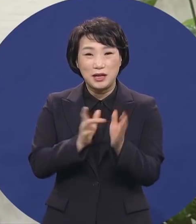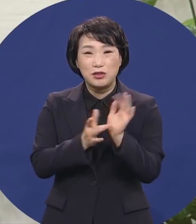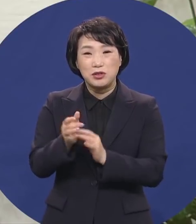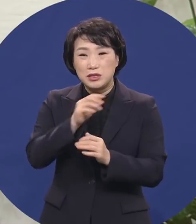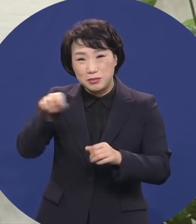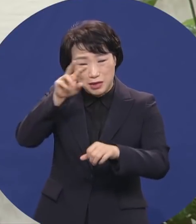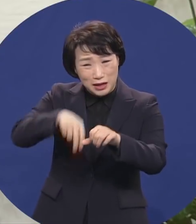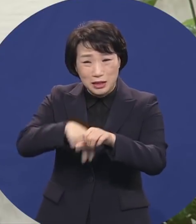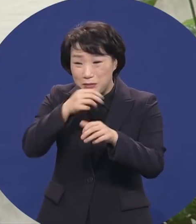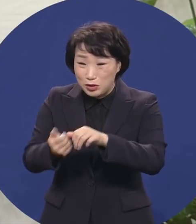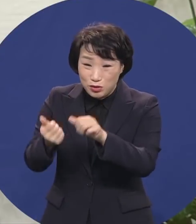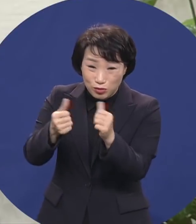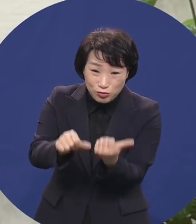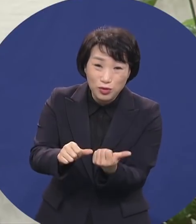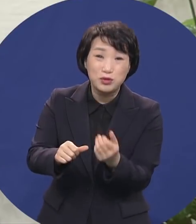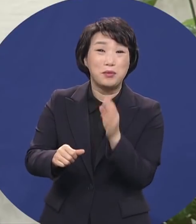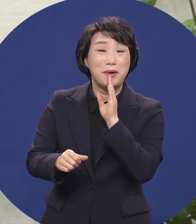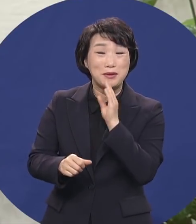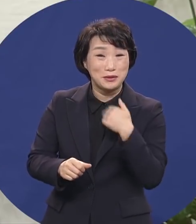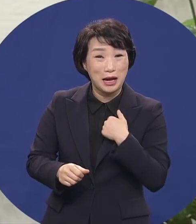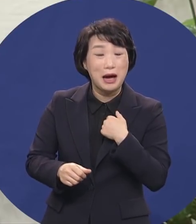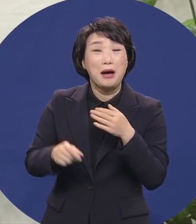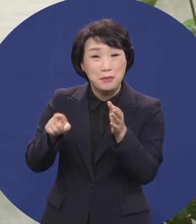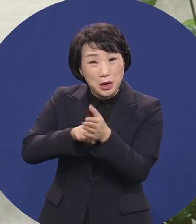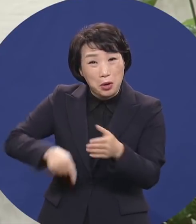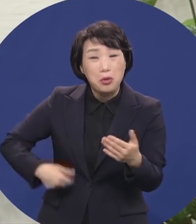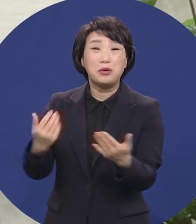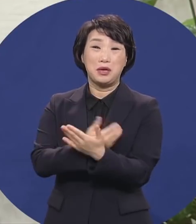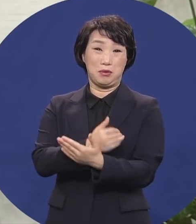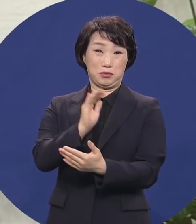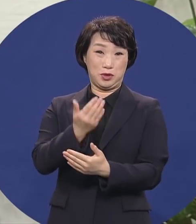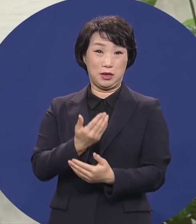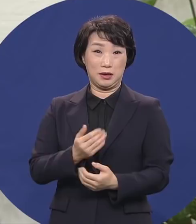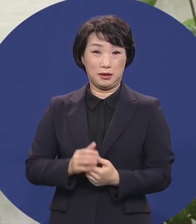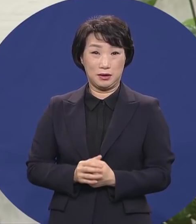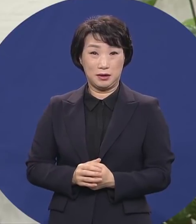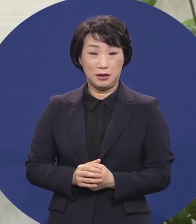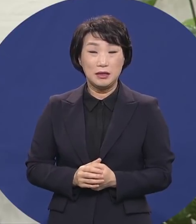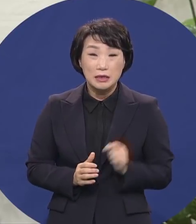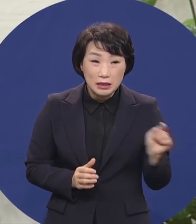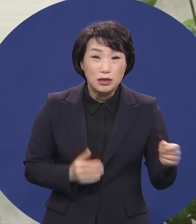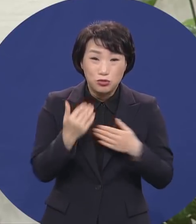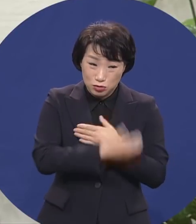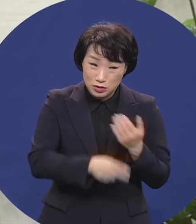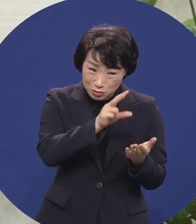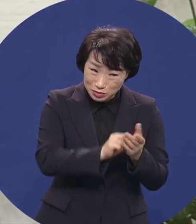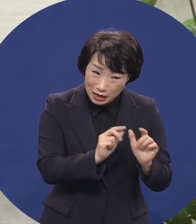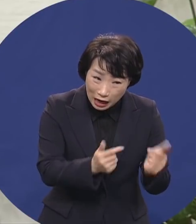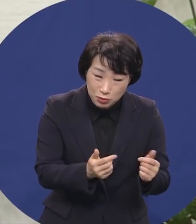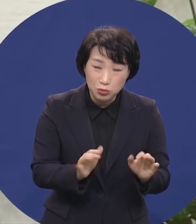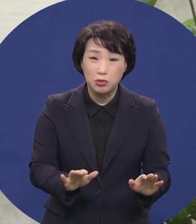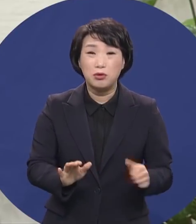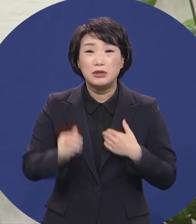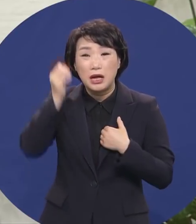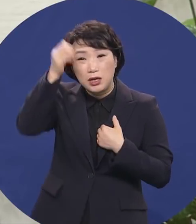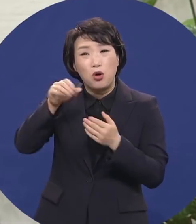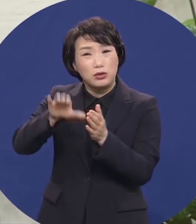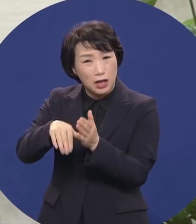피 흘렸잖아. 회개하면 돼. 그건 내 육신의 문제가 아니라 내